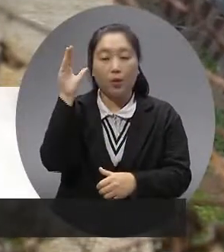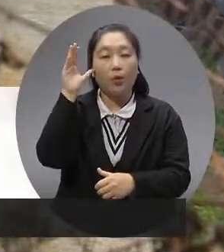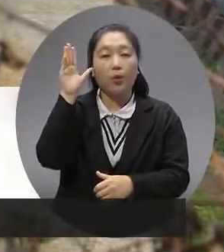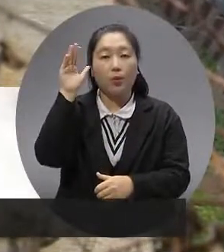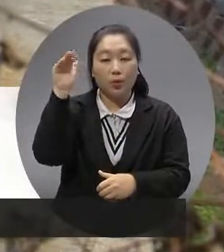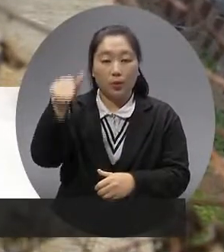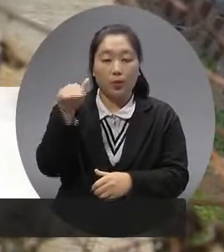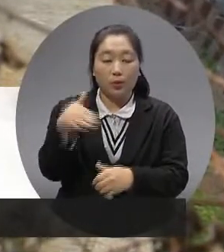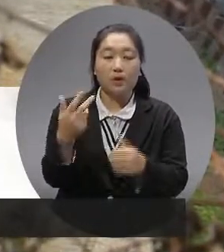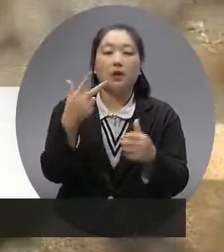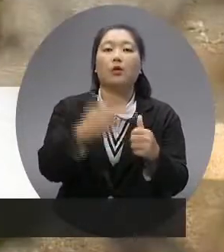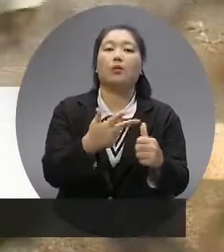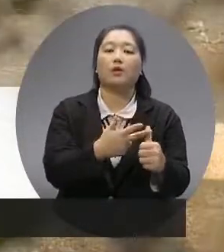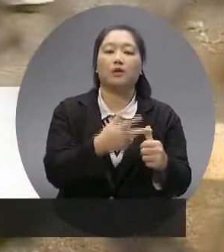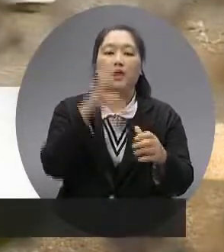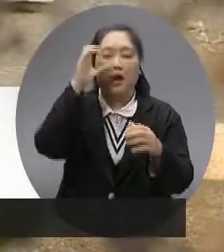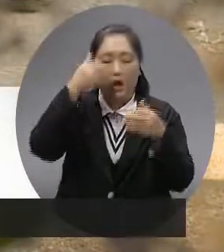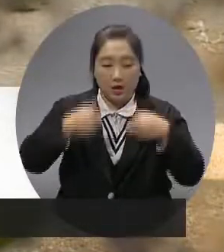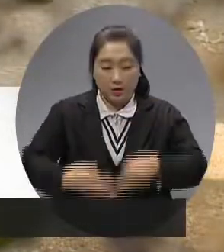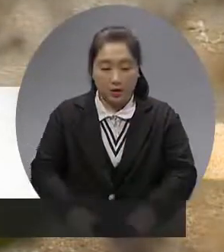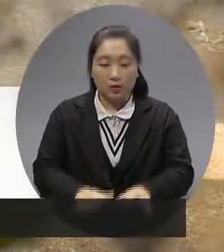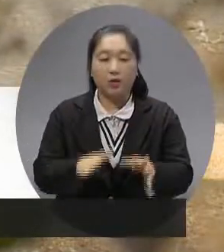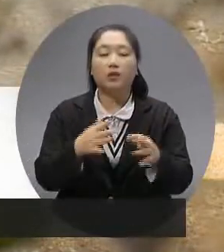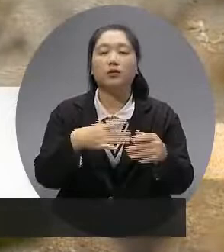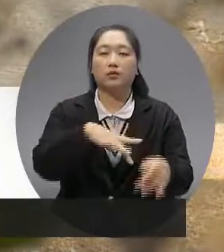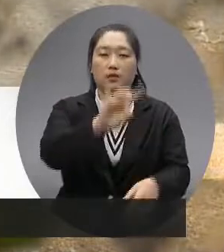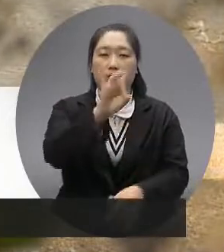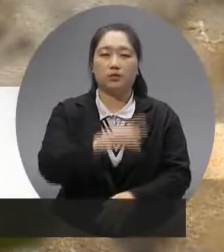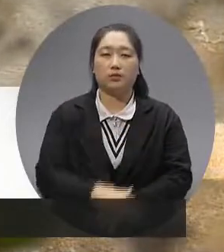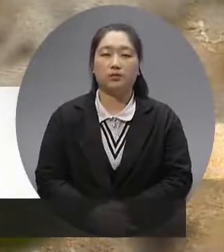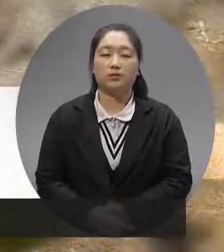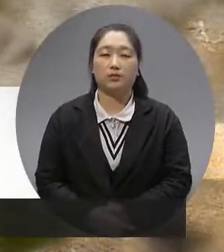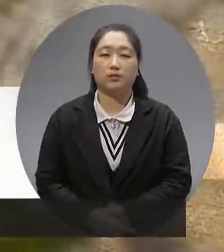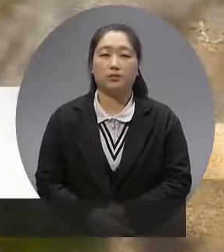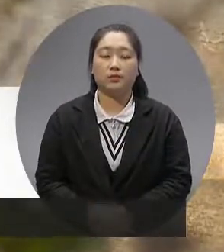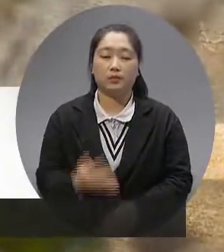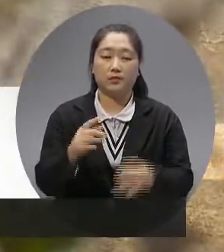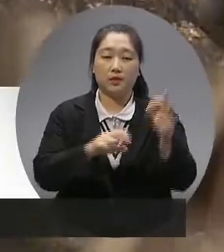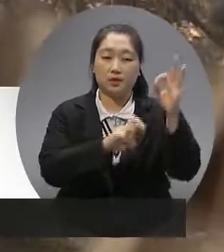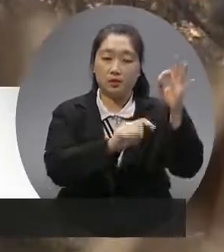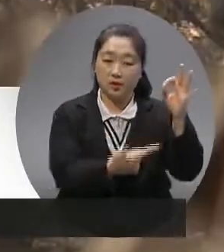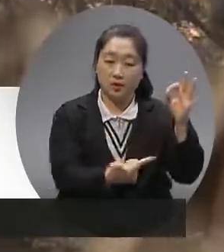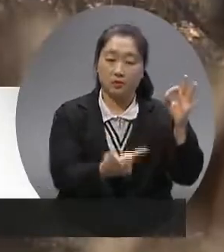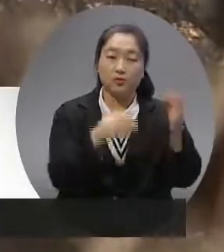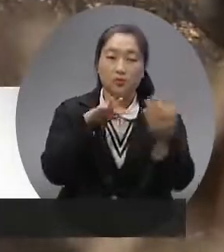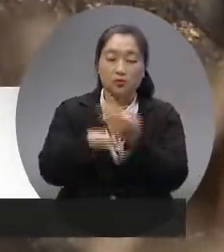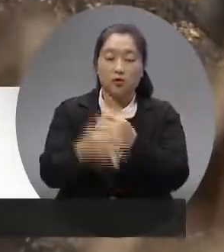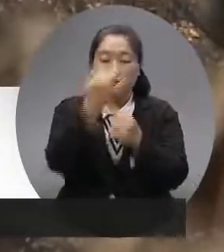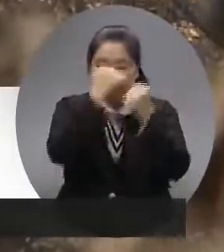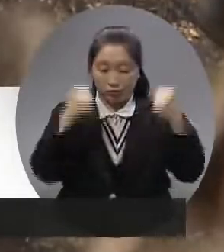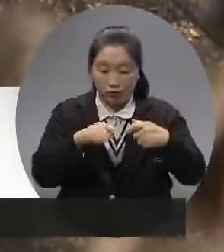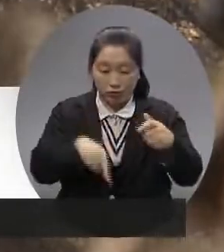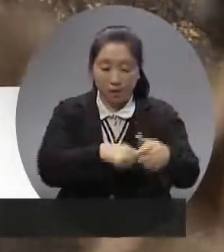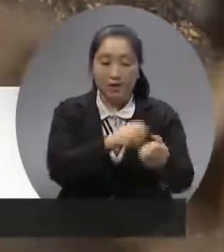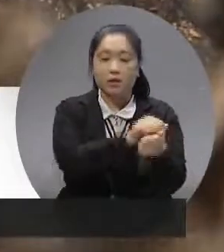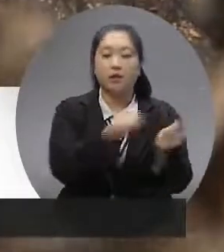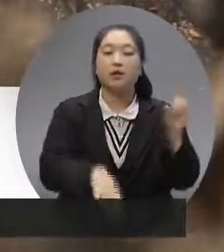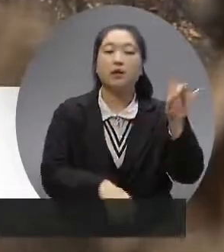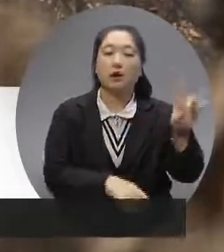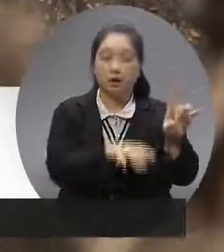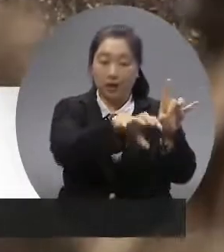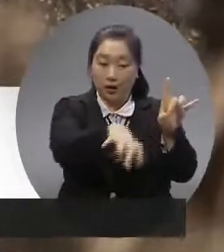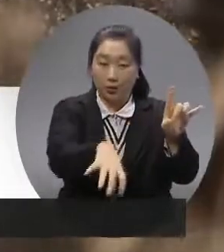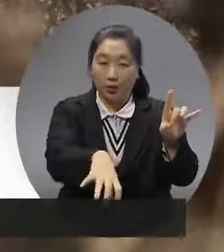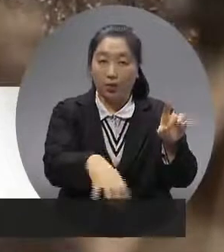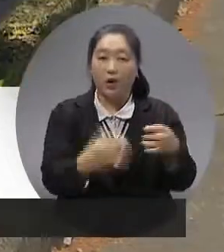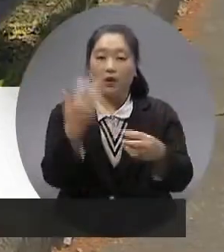사례로 알을 생산하는 종오리 농장에서는 처음입니다. 지난달 26일 이후 충북에서는 진천 한 곳,